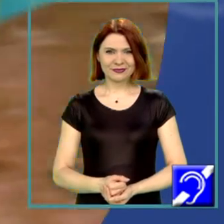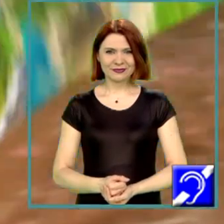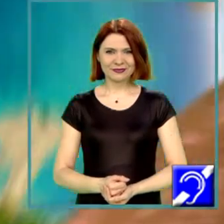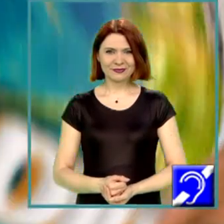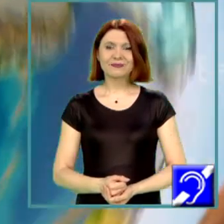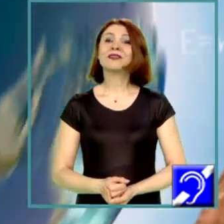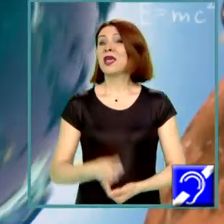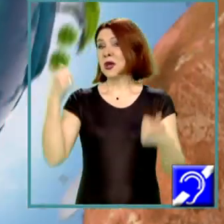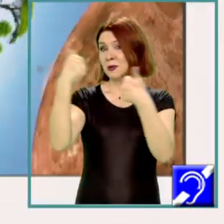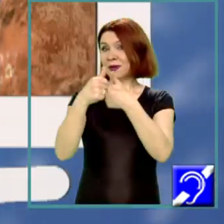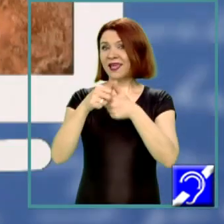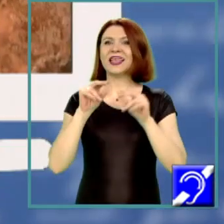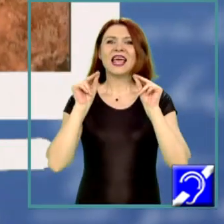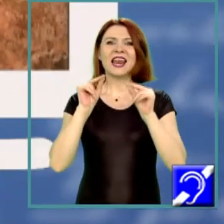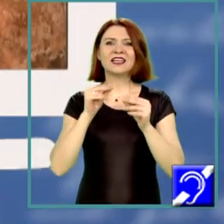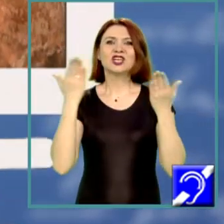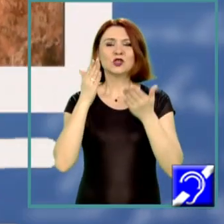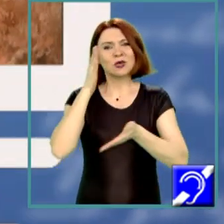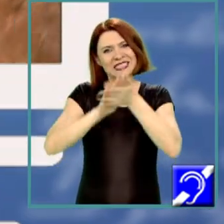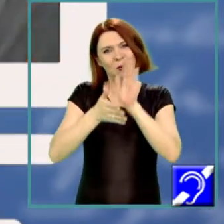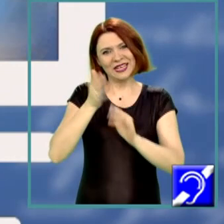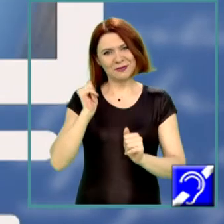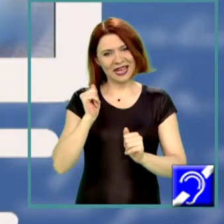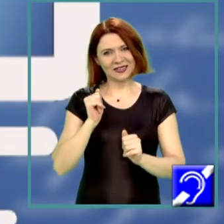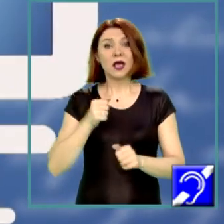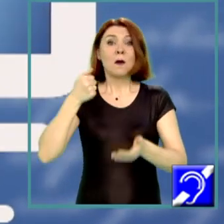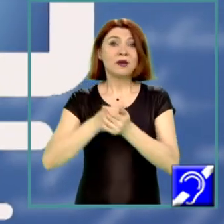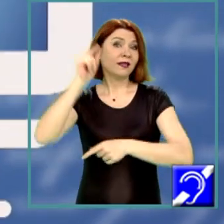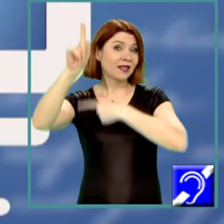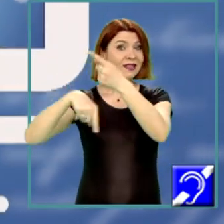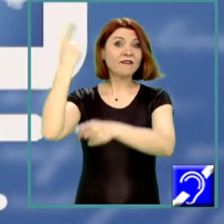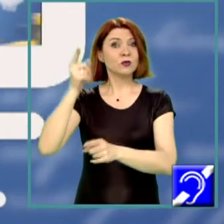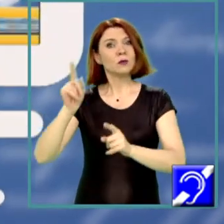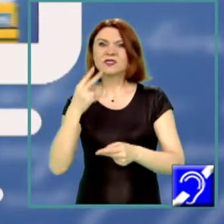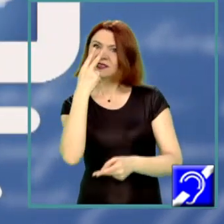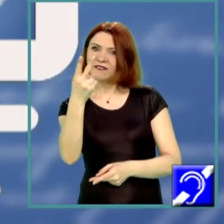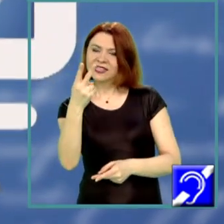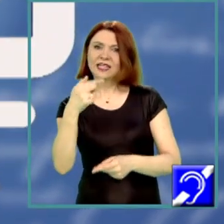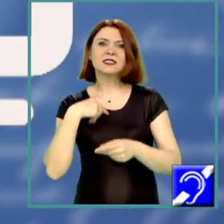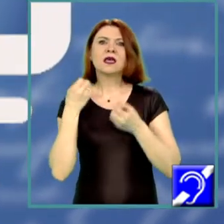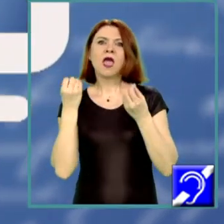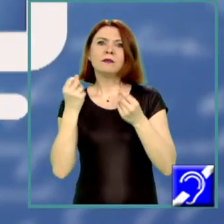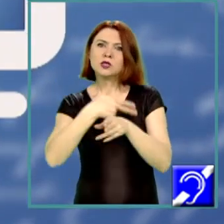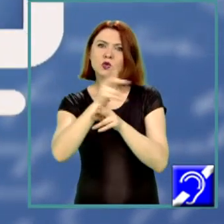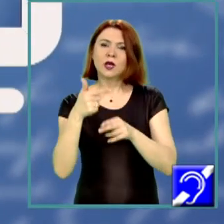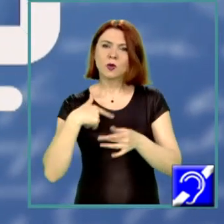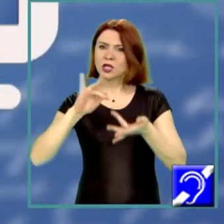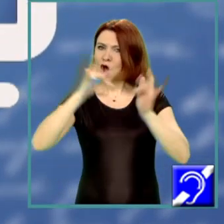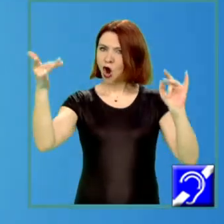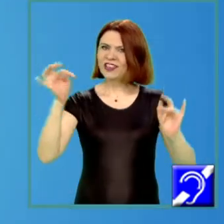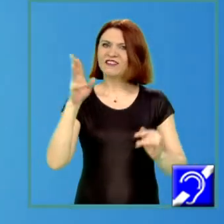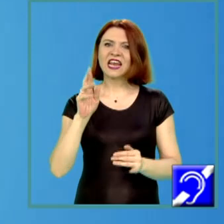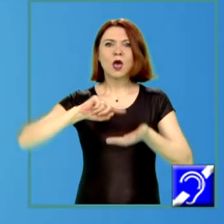pfai atent la fel de telefoane au ajuns la final până data viitoare puteți revedea emisiunile noastre și online pe saitul